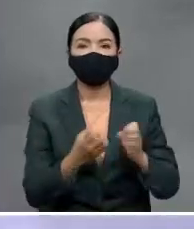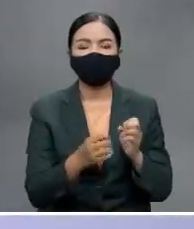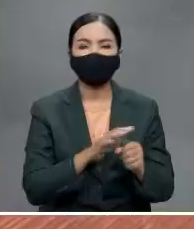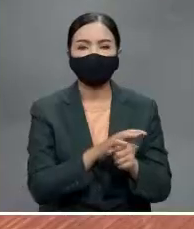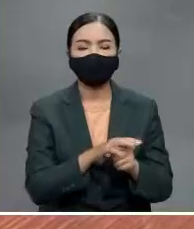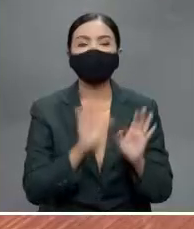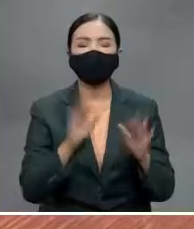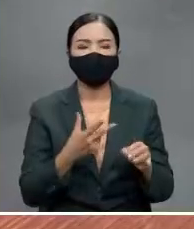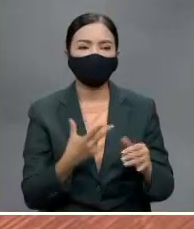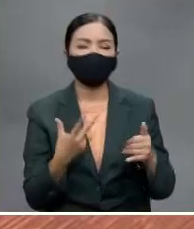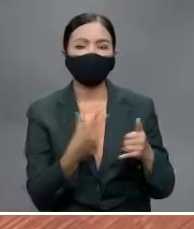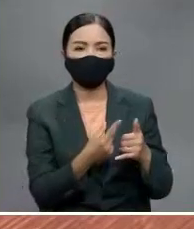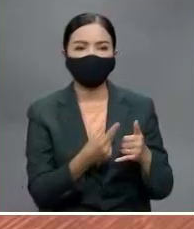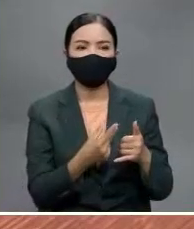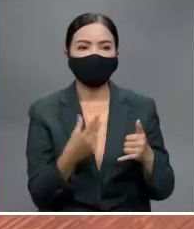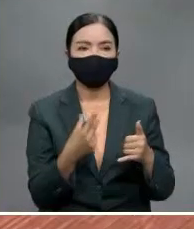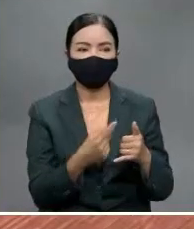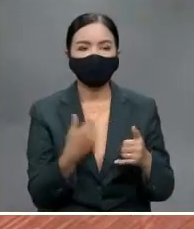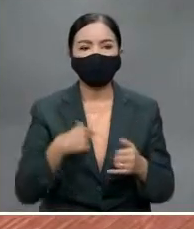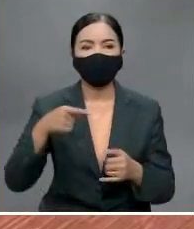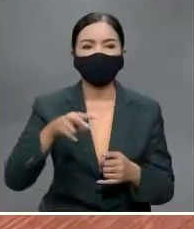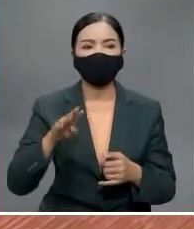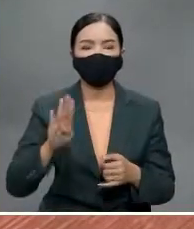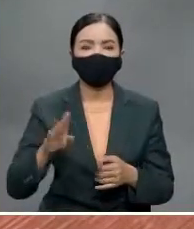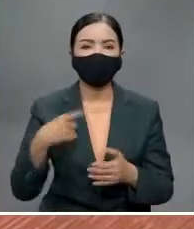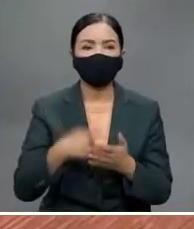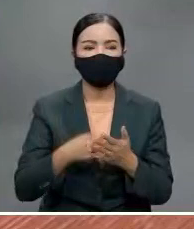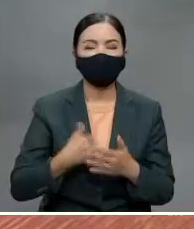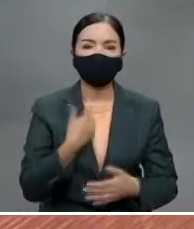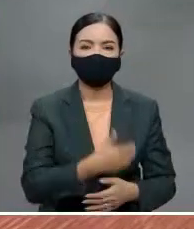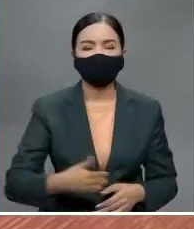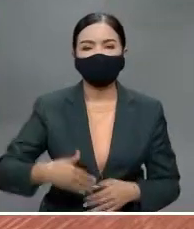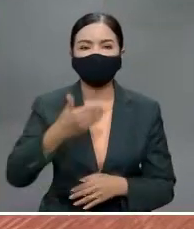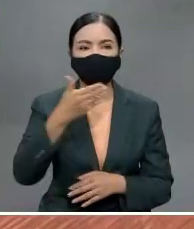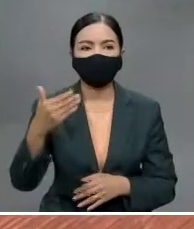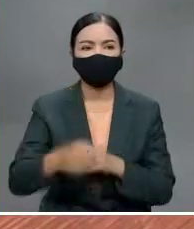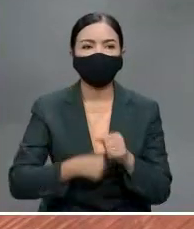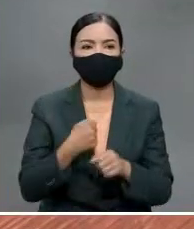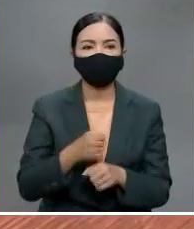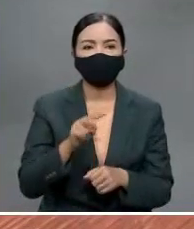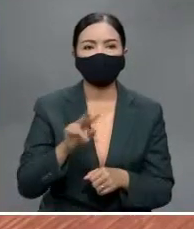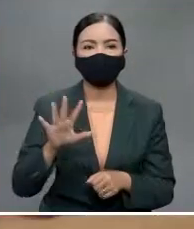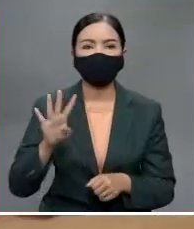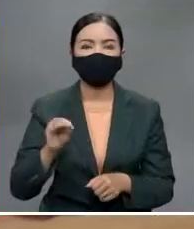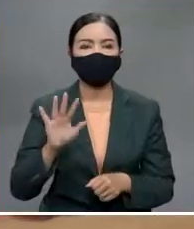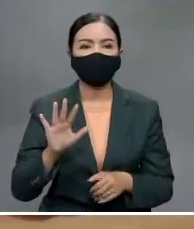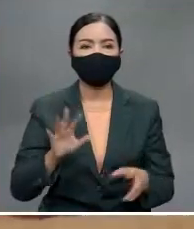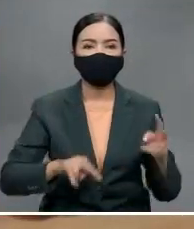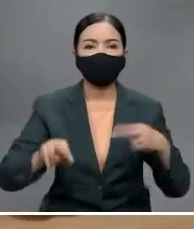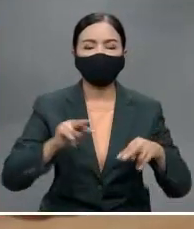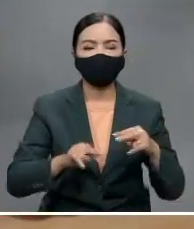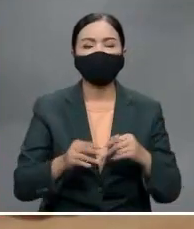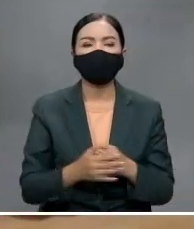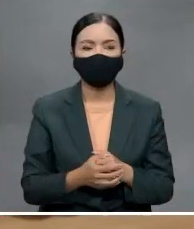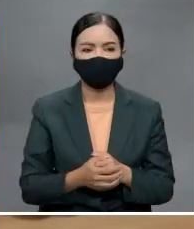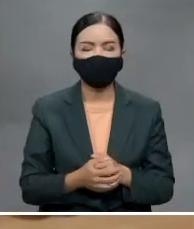การฉีดวัคซีนตาม 13 41พรบหลักประกันสุขภาพแห่งชาติเพื่อศักราช2545ที่แต่คุ้มครองตั้ง